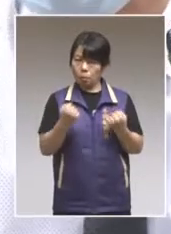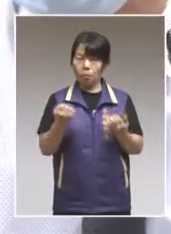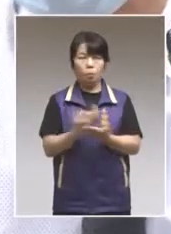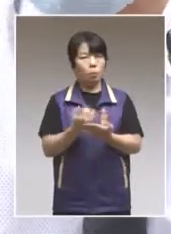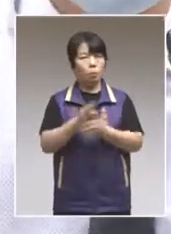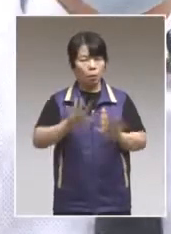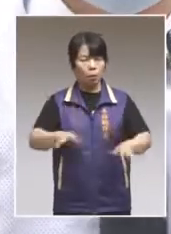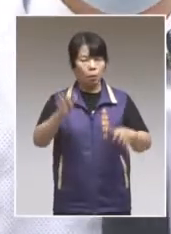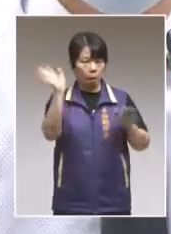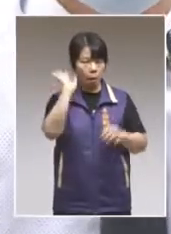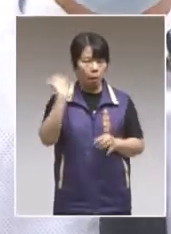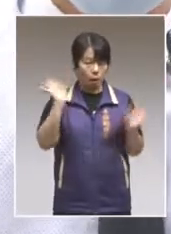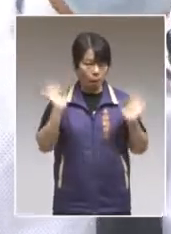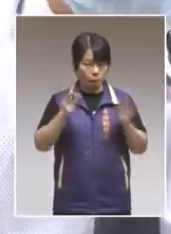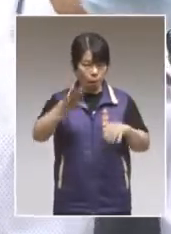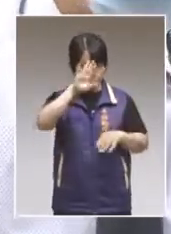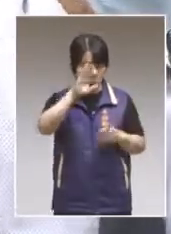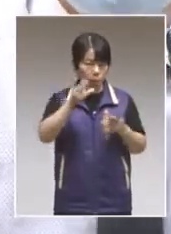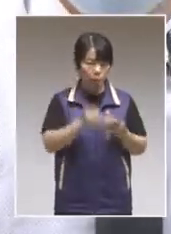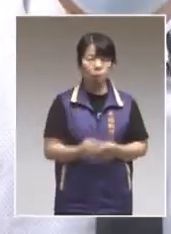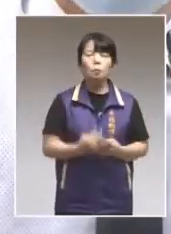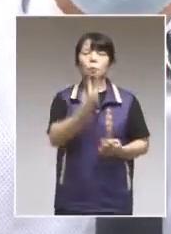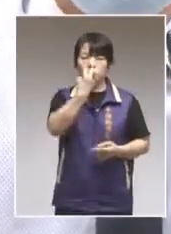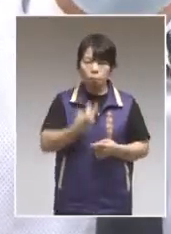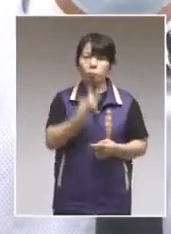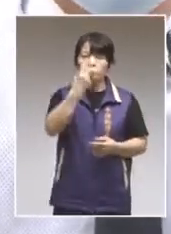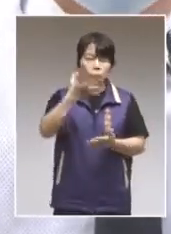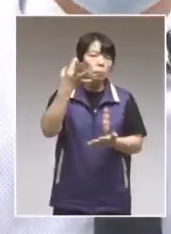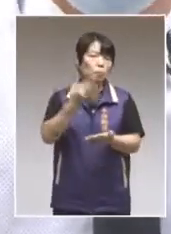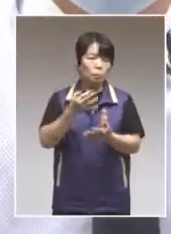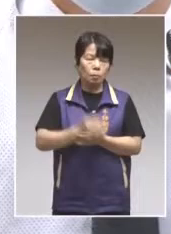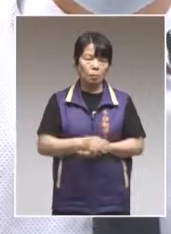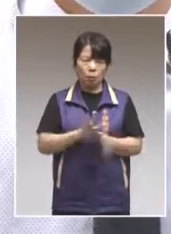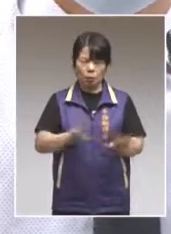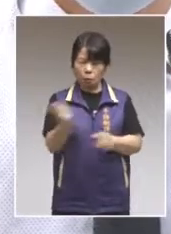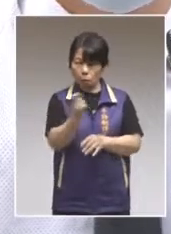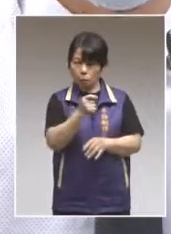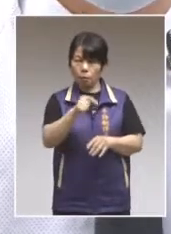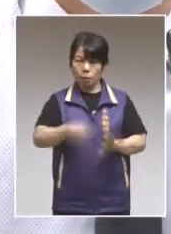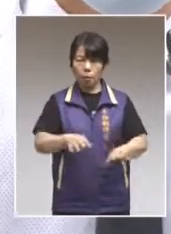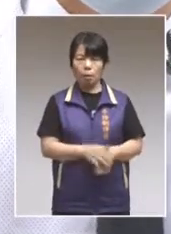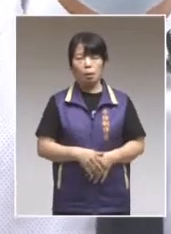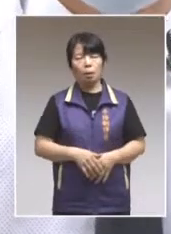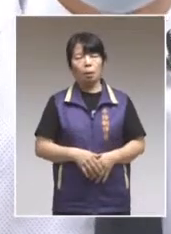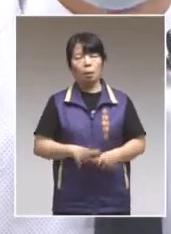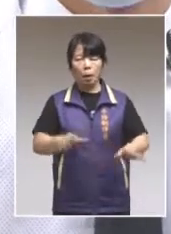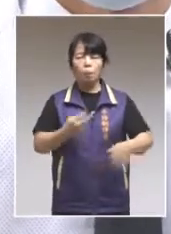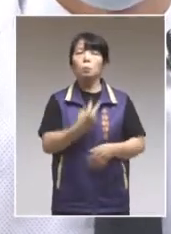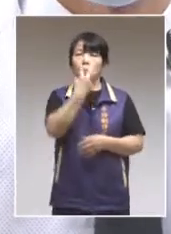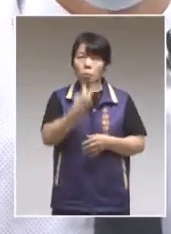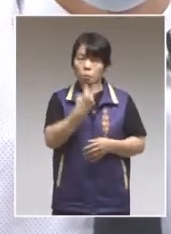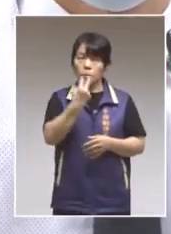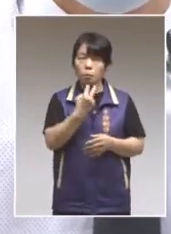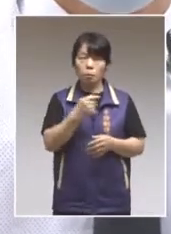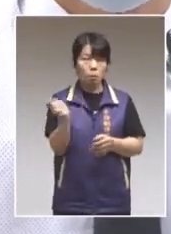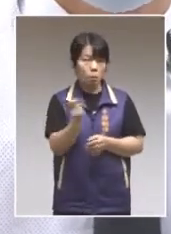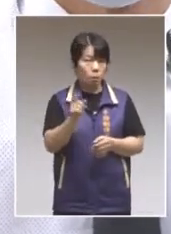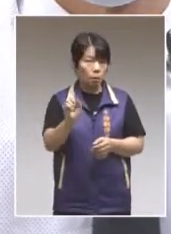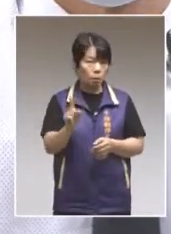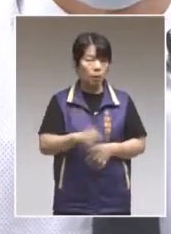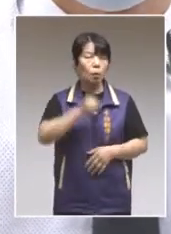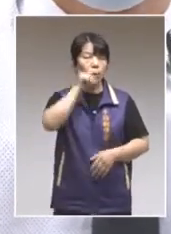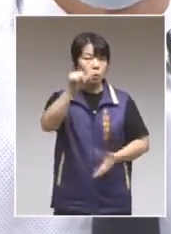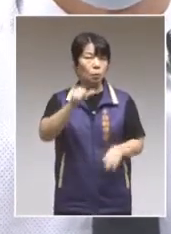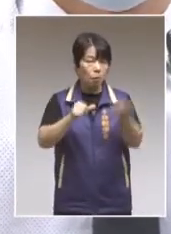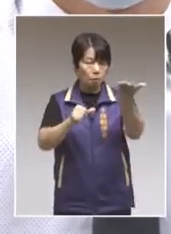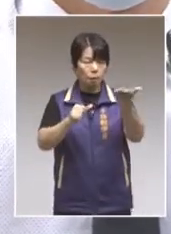这个孩子有问题。他的呼吸次数快，表示有问题。哦，那所以呼吸次数到底多快？各位，譬如说5岁以上，我